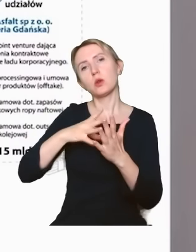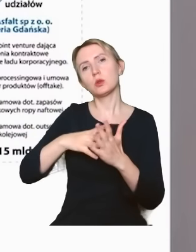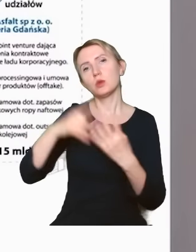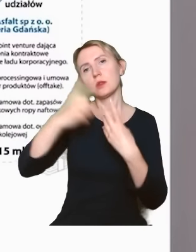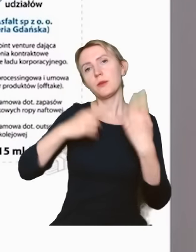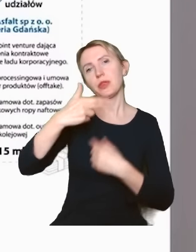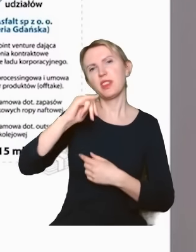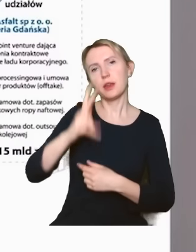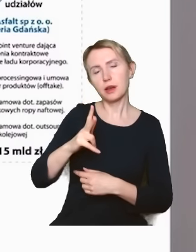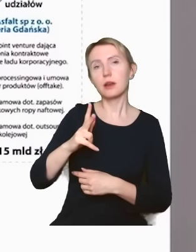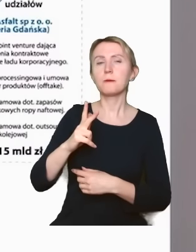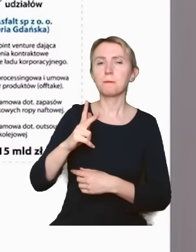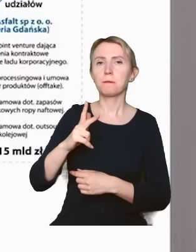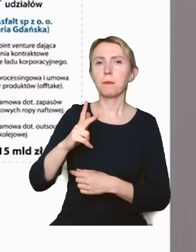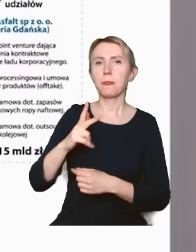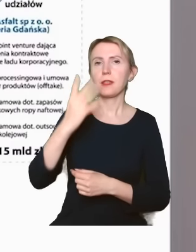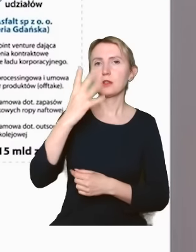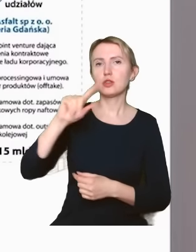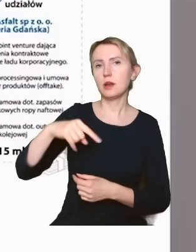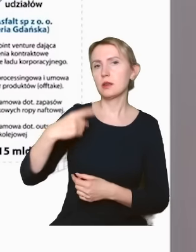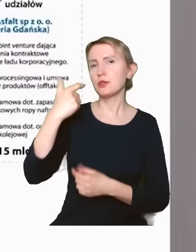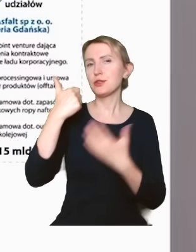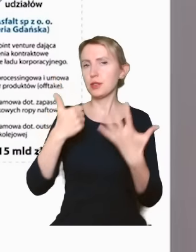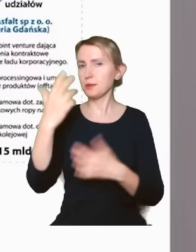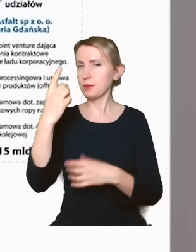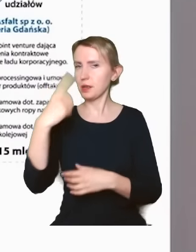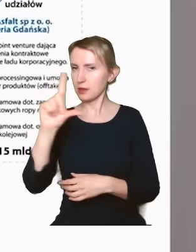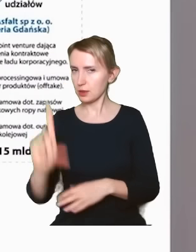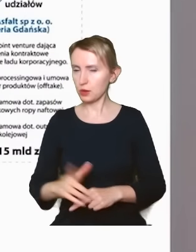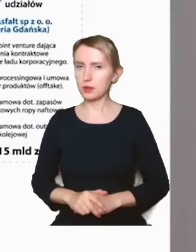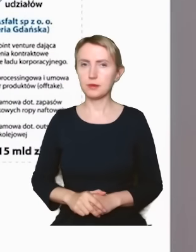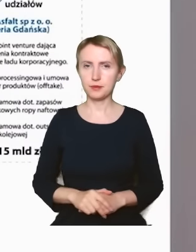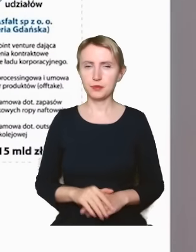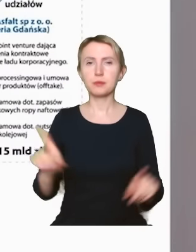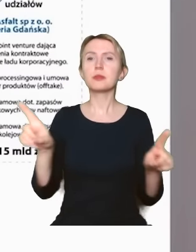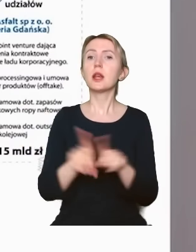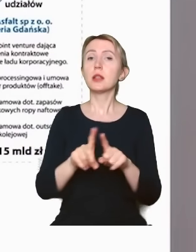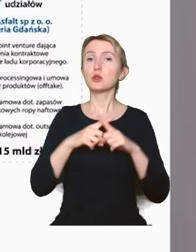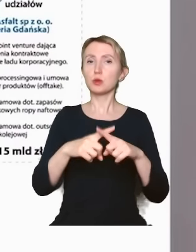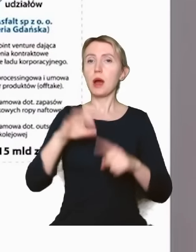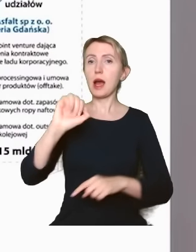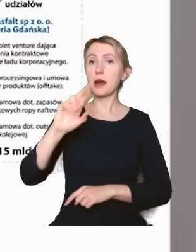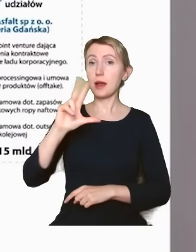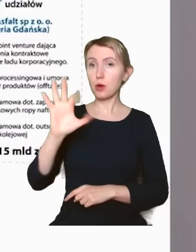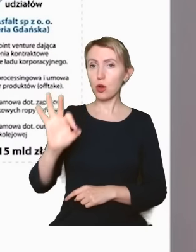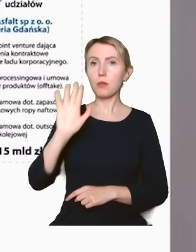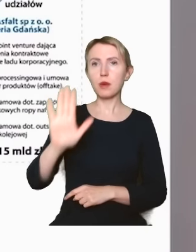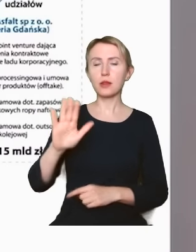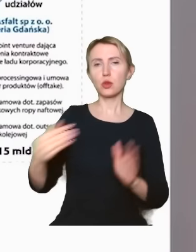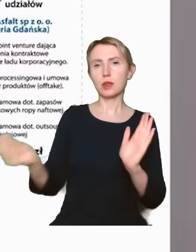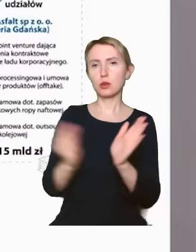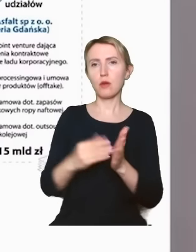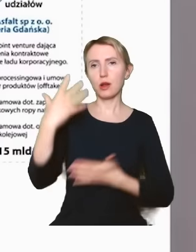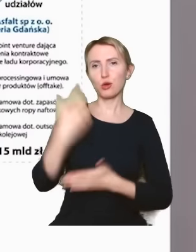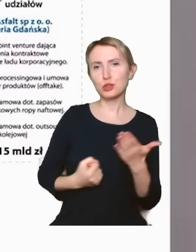NIK na 4,6 miliarda złotych. Jednocześnie spółka Aramco uzyskała dodatkowe korzyści